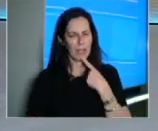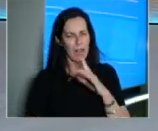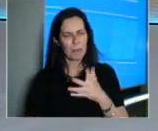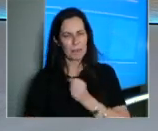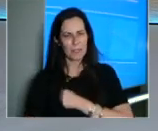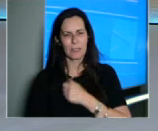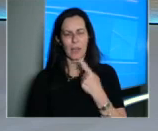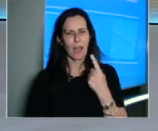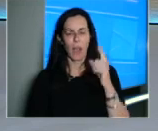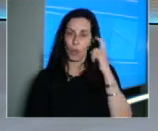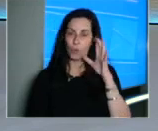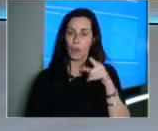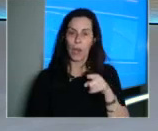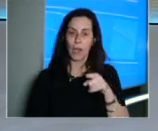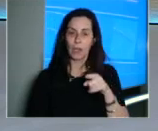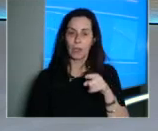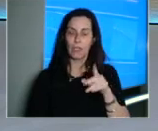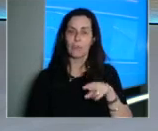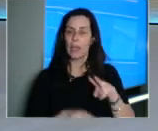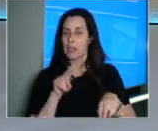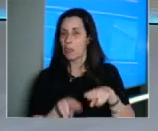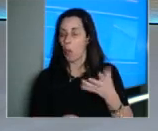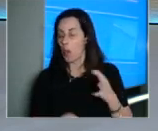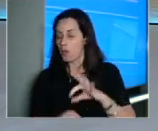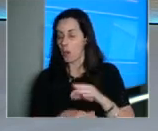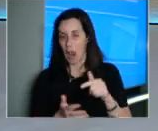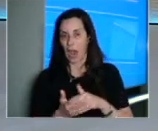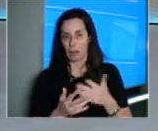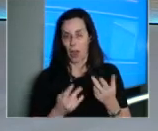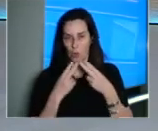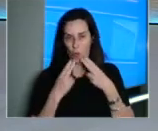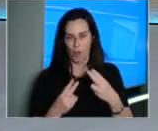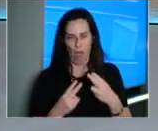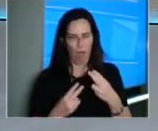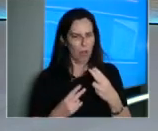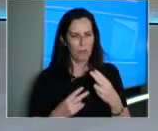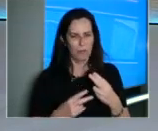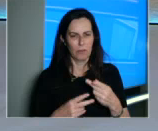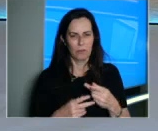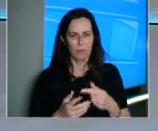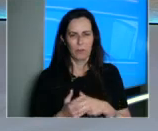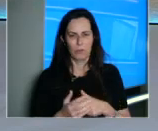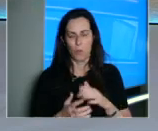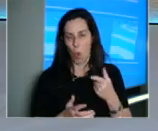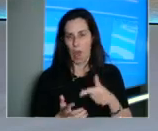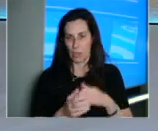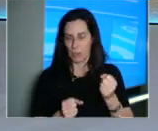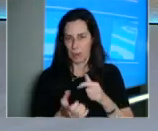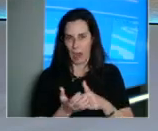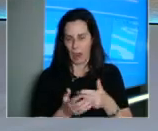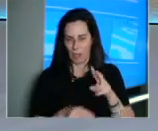למה מסכנה, כי אחת הסברות הייתה שהיא תחת איזשהו טיפול רפואי, ולכן עלתה... כאמור, הסברה, שאולי עשתה